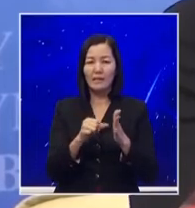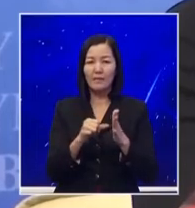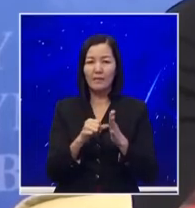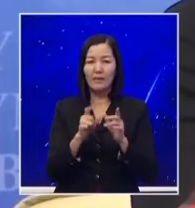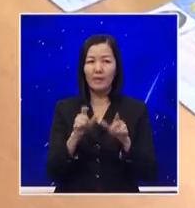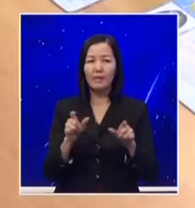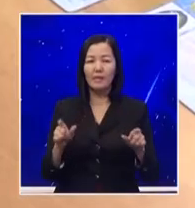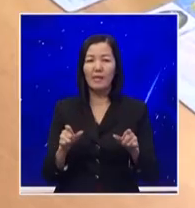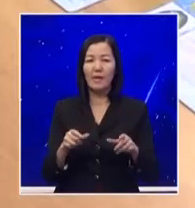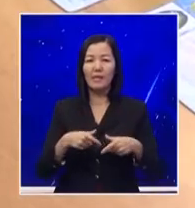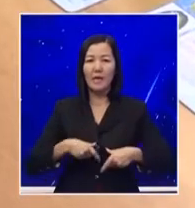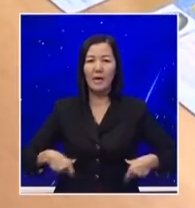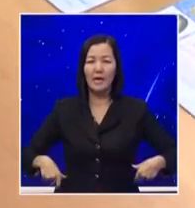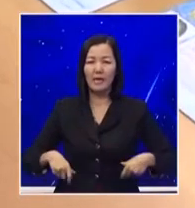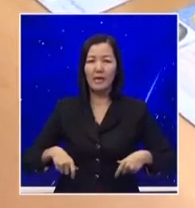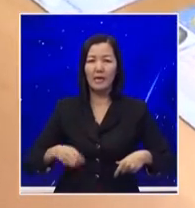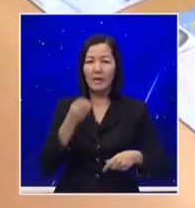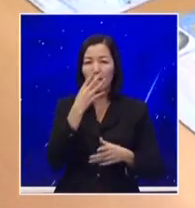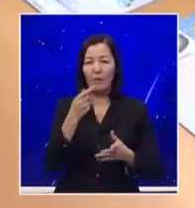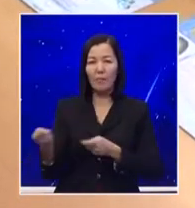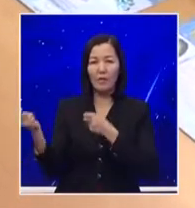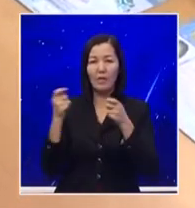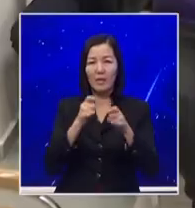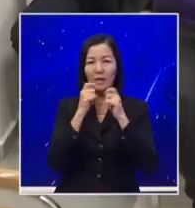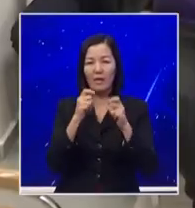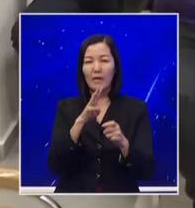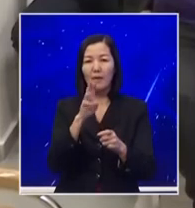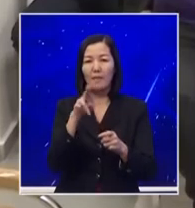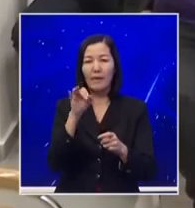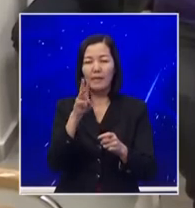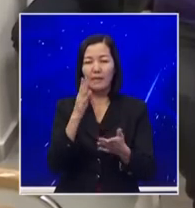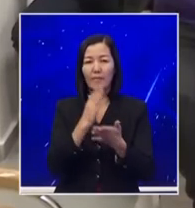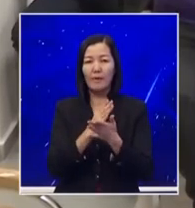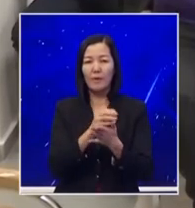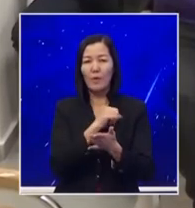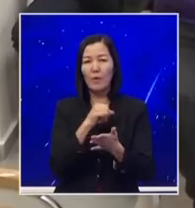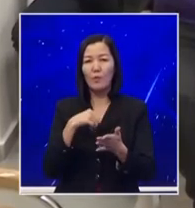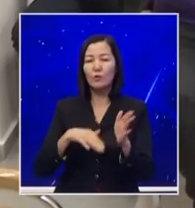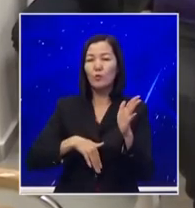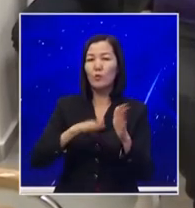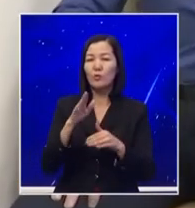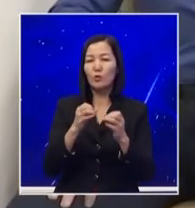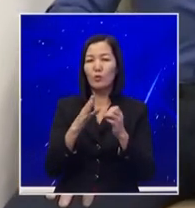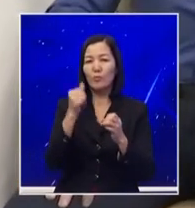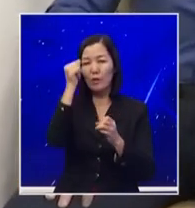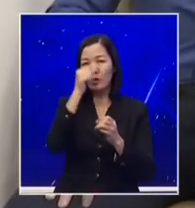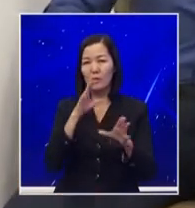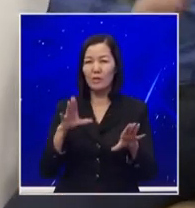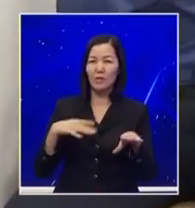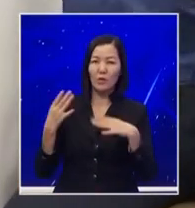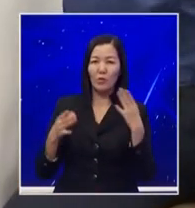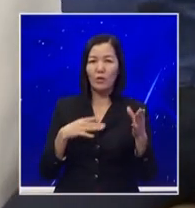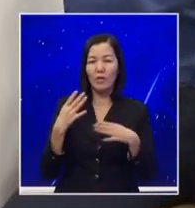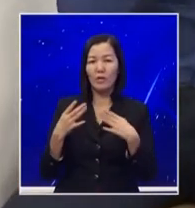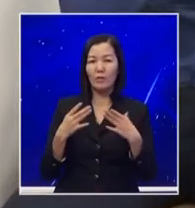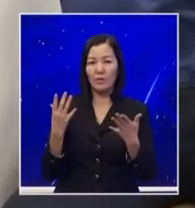әзірленіп жеткізілген қара белбеу салтанатты түрде табысталды. Бұл тізімде Мәди Жанаділов те бар. Ол үздік нәтижеге 15 жыл бойы тынымсыз